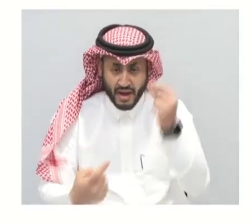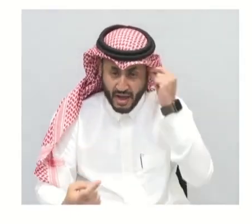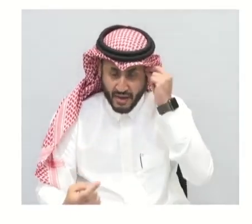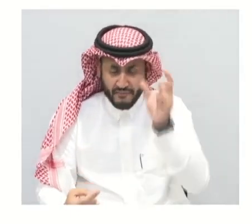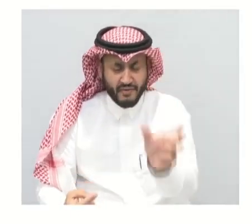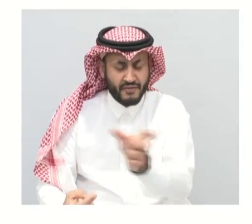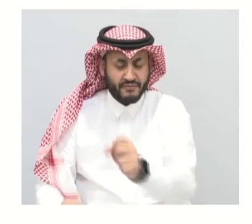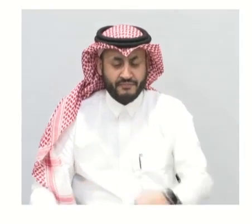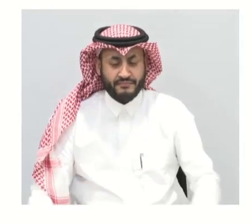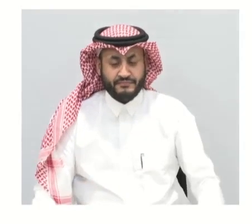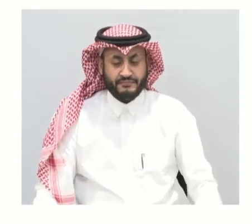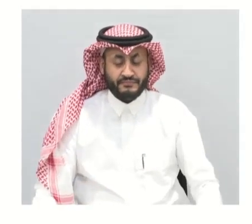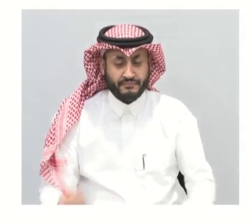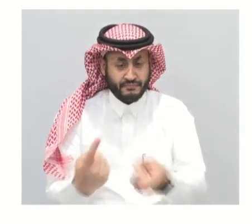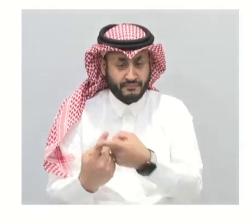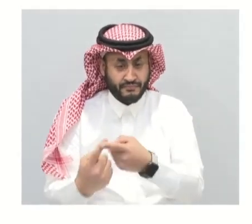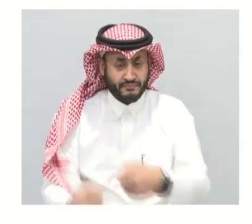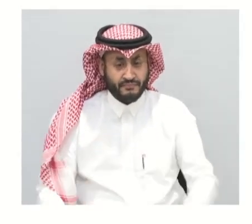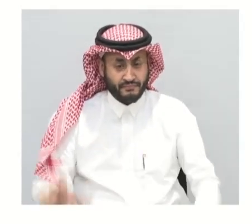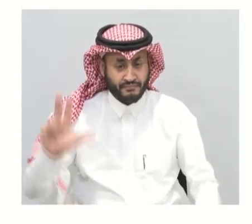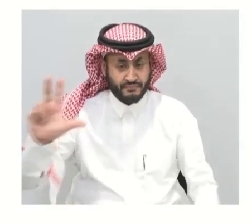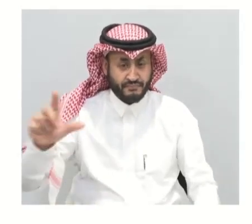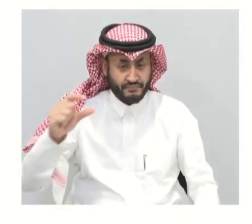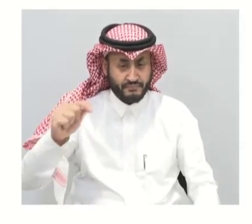المفردات لنبدا بالمفرده الاولى الدبال